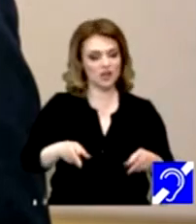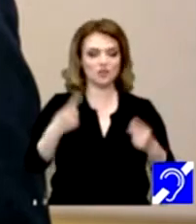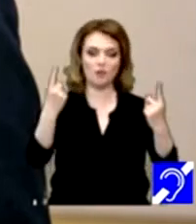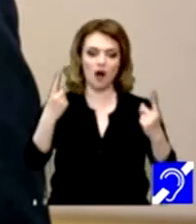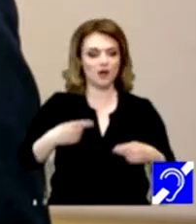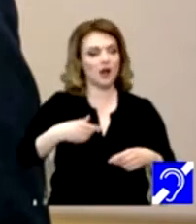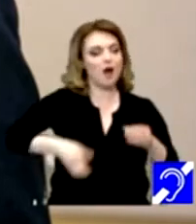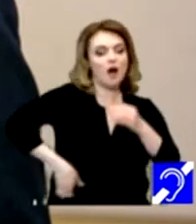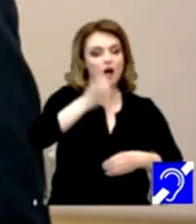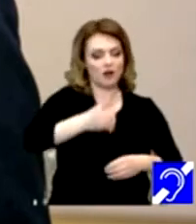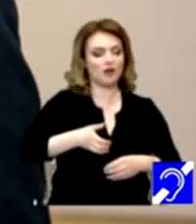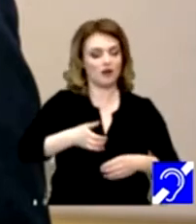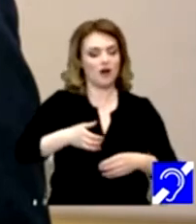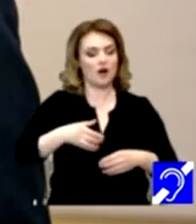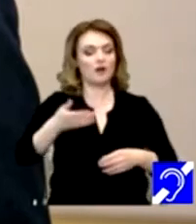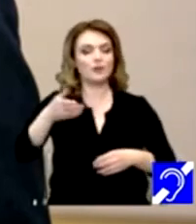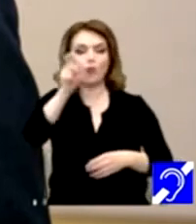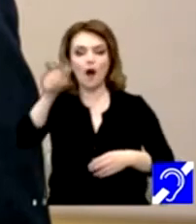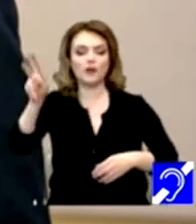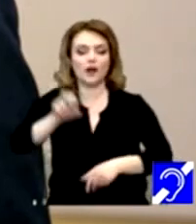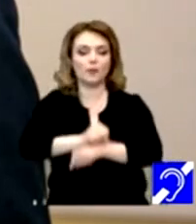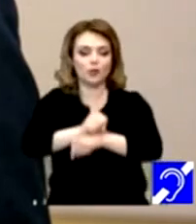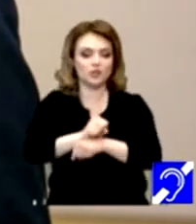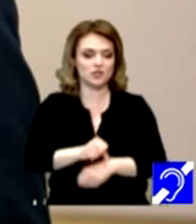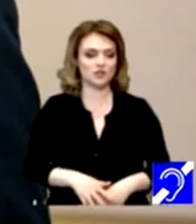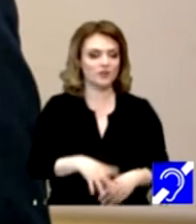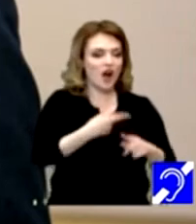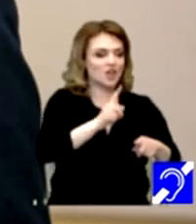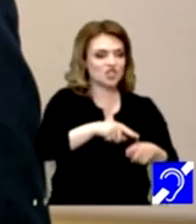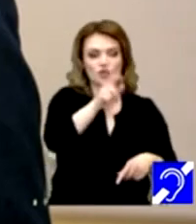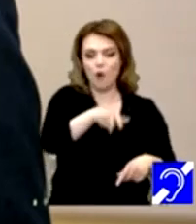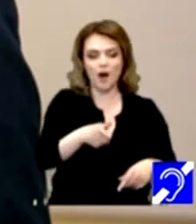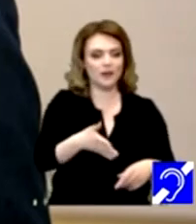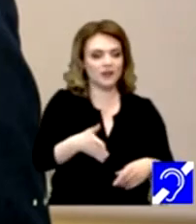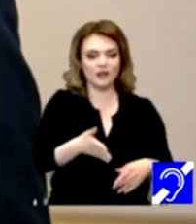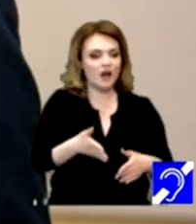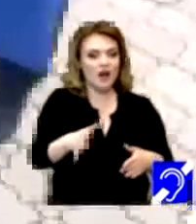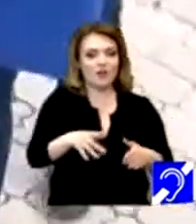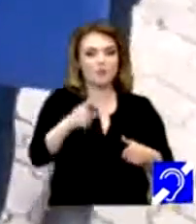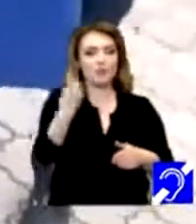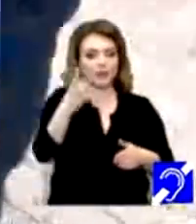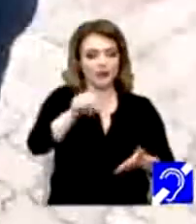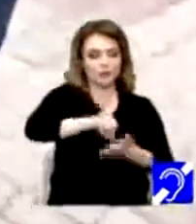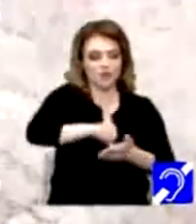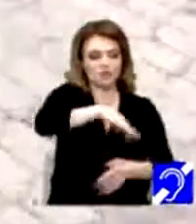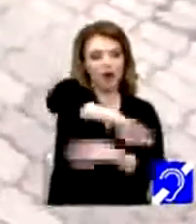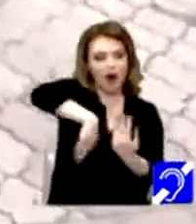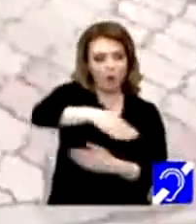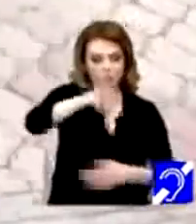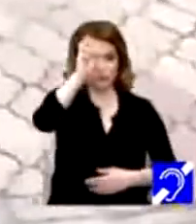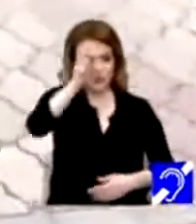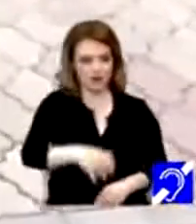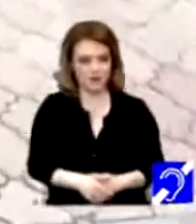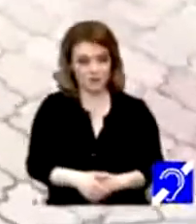fața protestatarilor. Așa indivizi ca el simt printre primii lipsa puterii și haosul din țară. Procuratura raionului